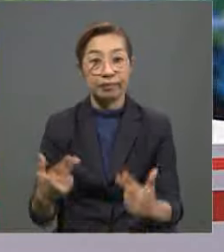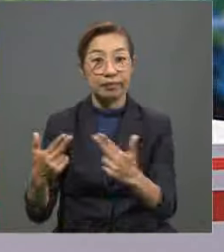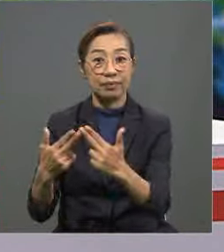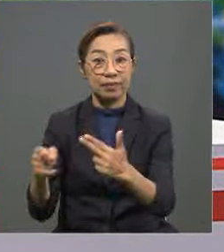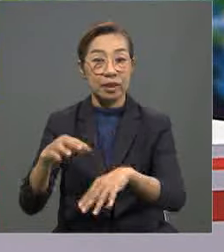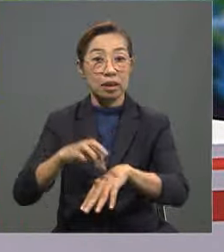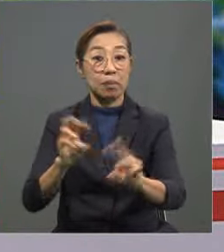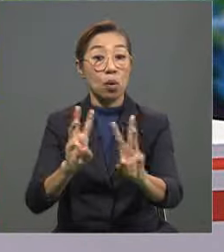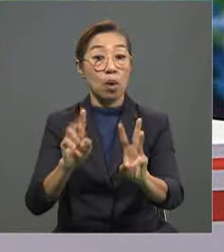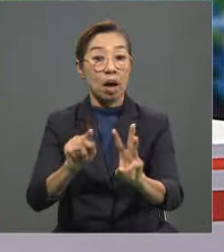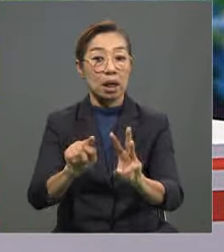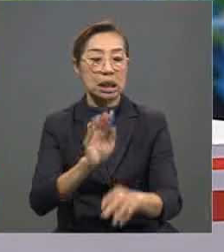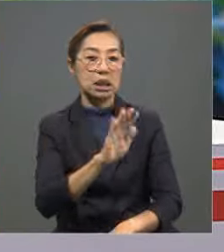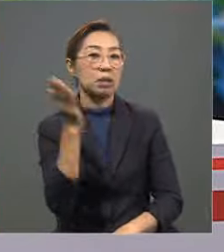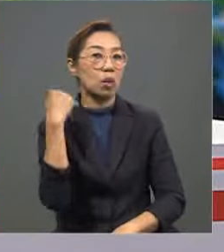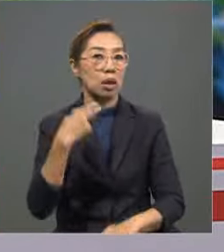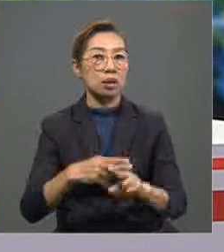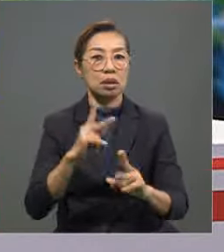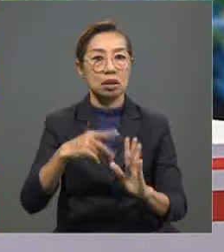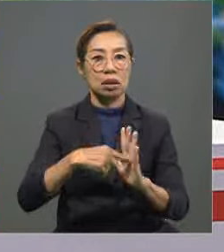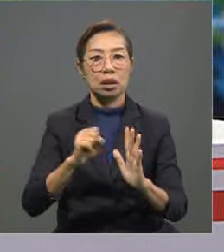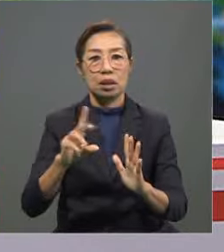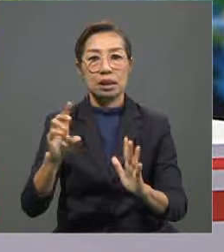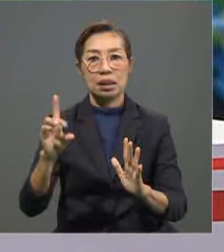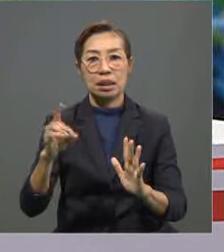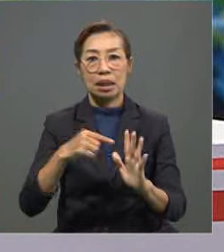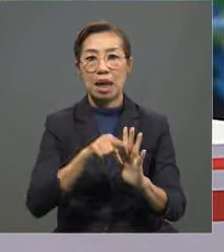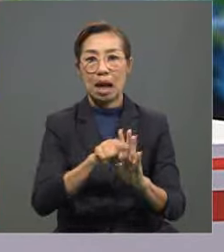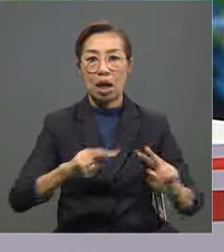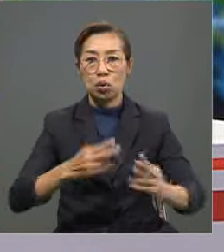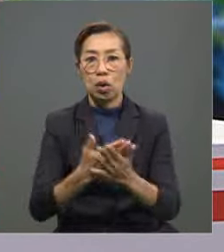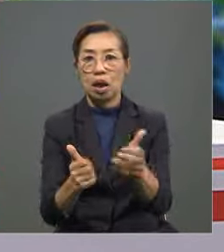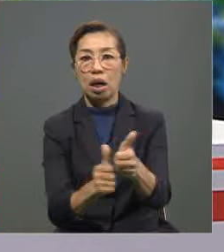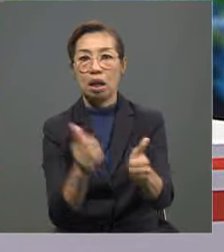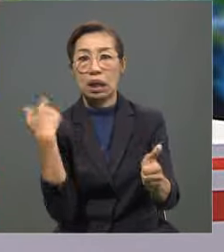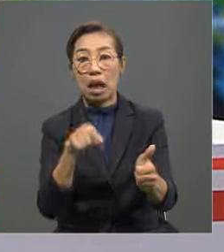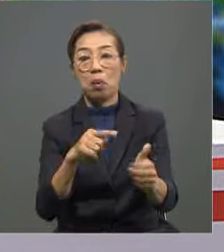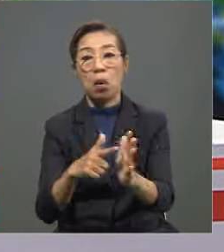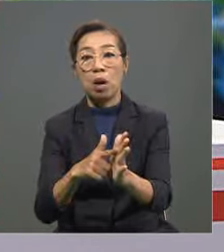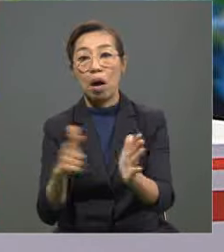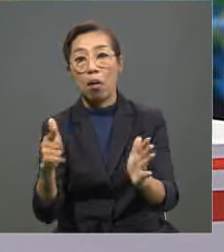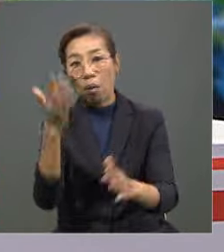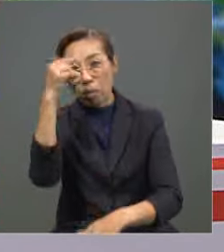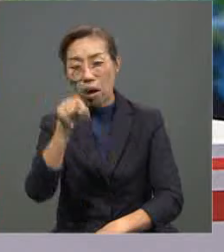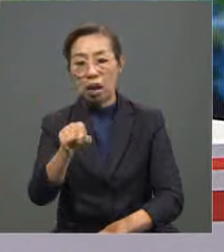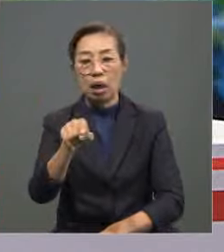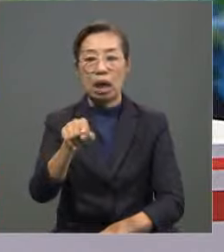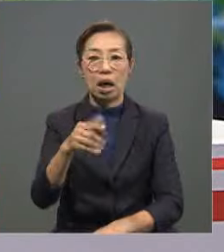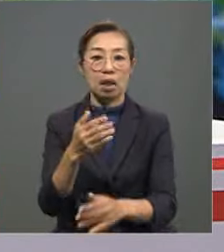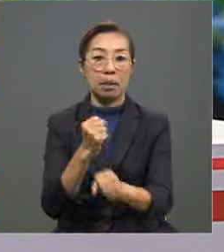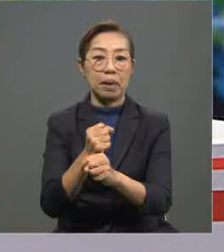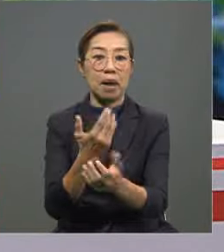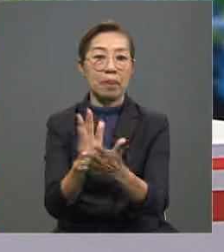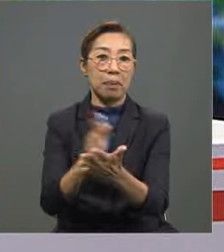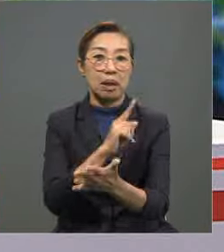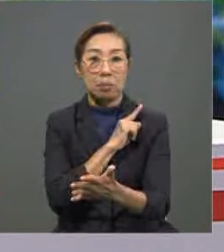ที่ว่างอยู่คือตำแหน่งของคุณกฤษฎาจินวิจารณะอดีตรัฐมนตรีช่วยว่าการกระทรวงการคลังที่ลาออกไปหลังจากมีการแบ่งงานนะครับ